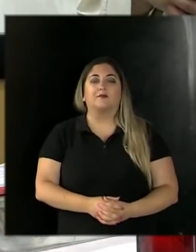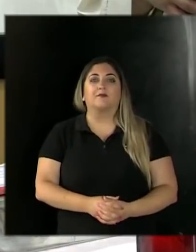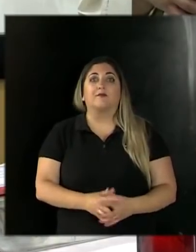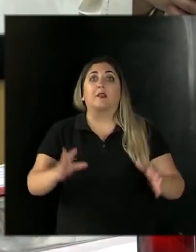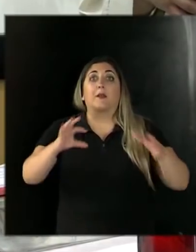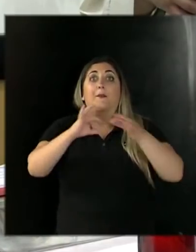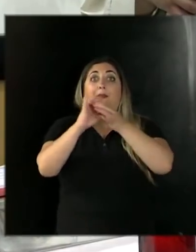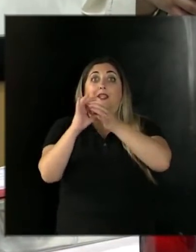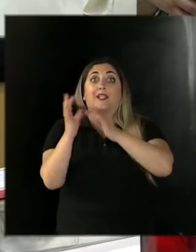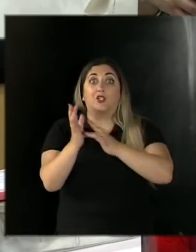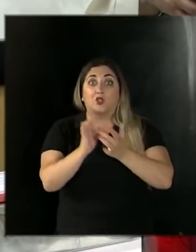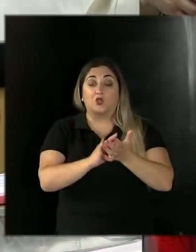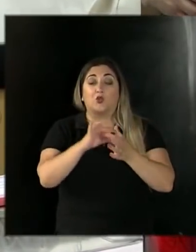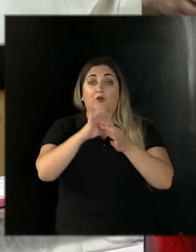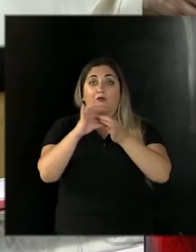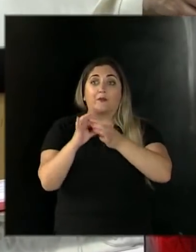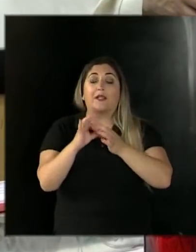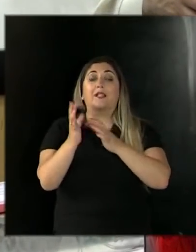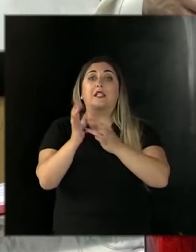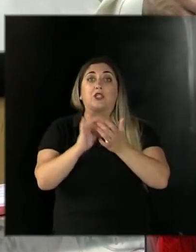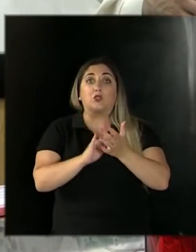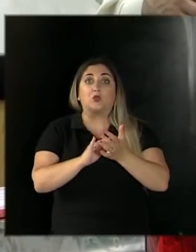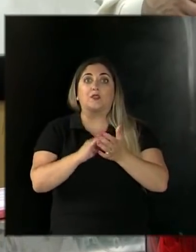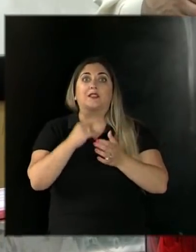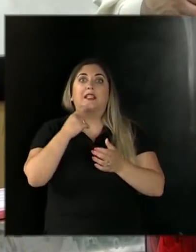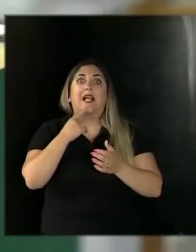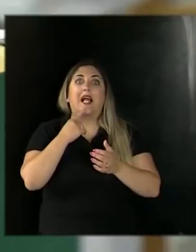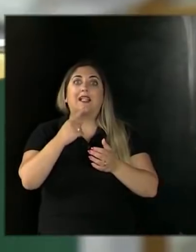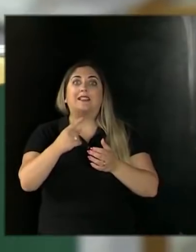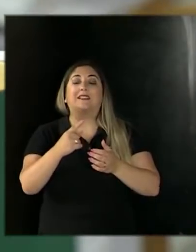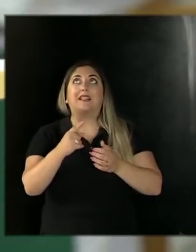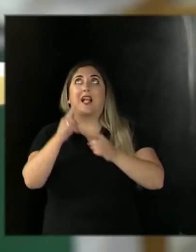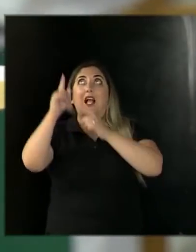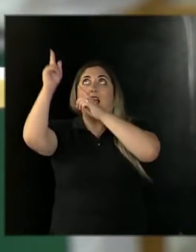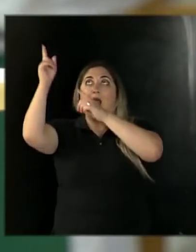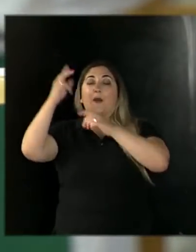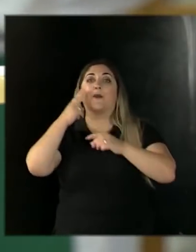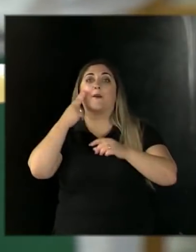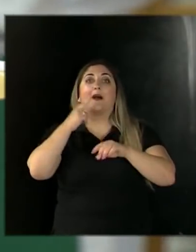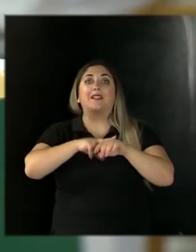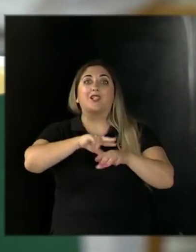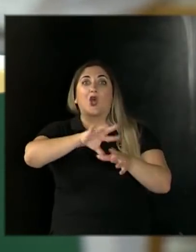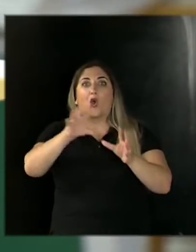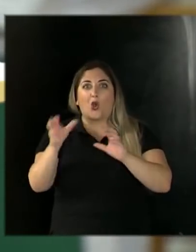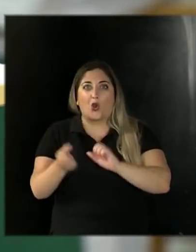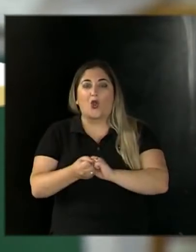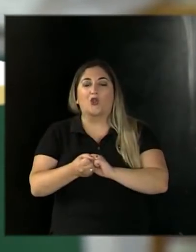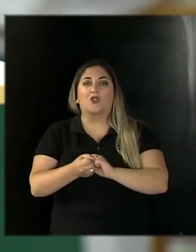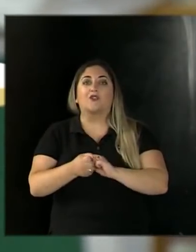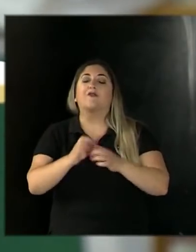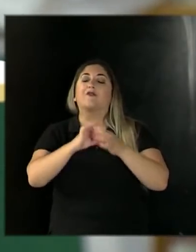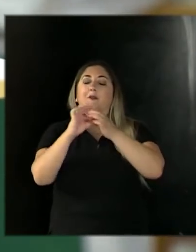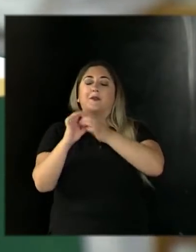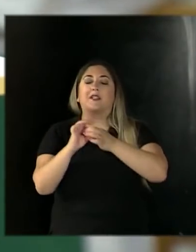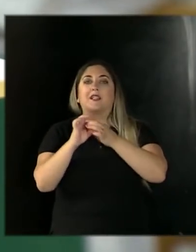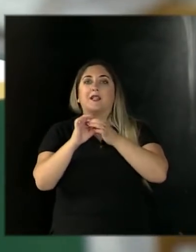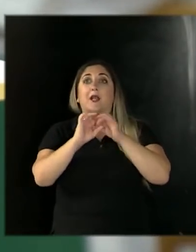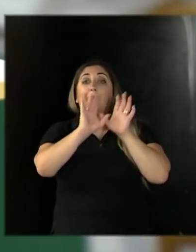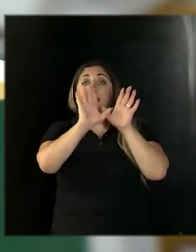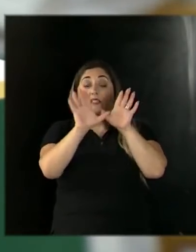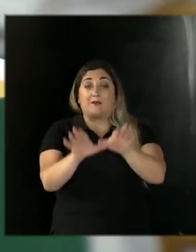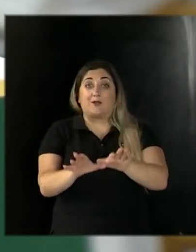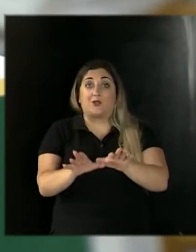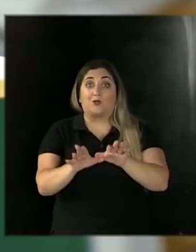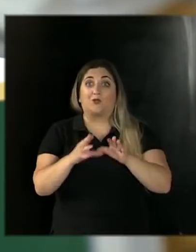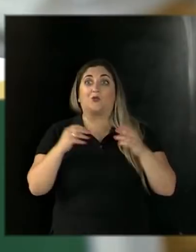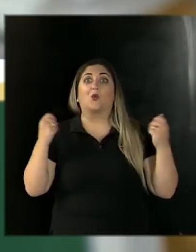Bi Kristu ma' Kristu fi Kristu. Jingħata lilek Alla Missier li tista' kollox, flimkien mal-Ispirtu